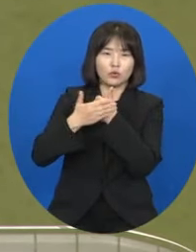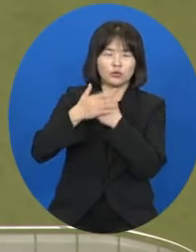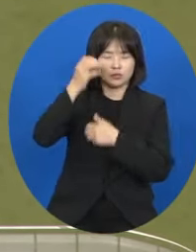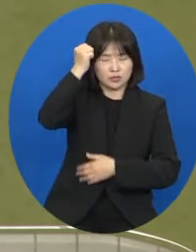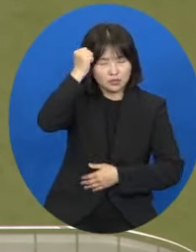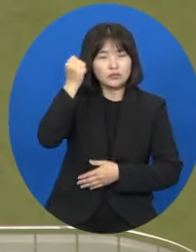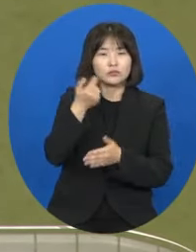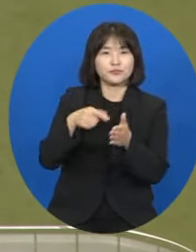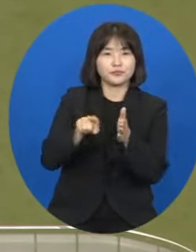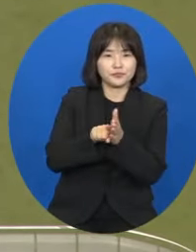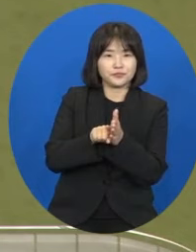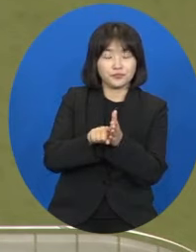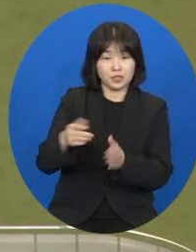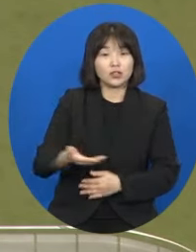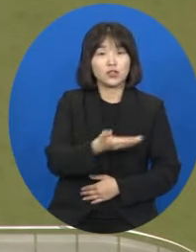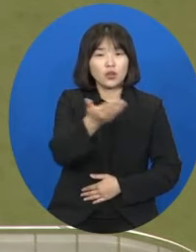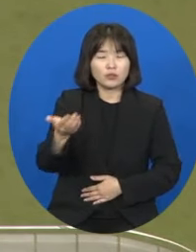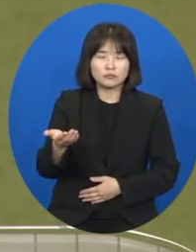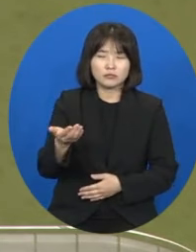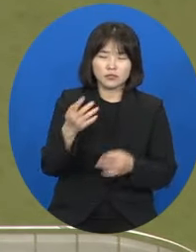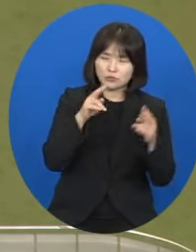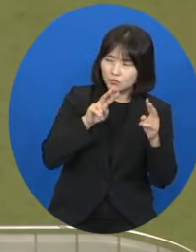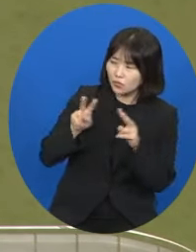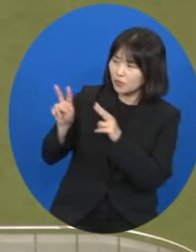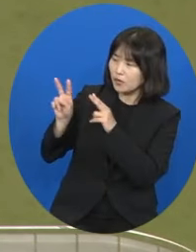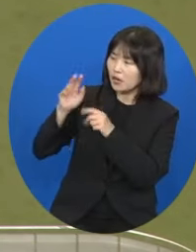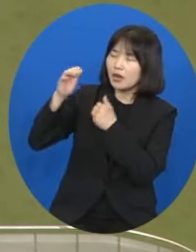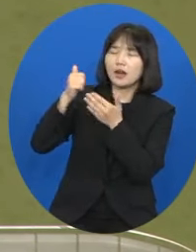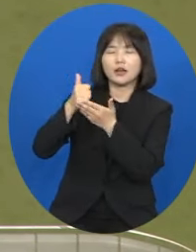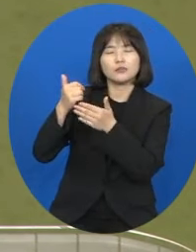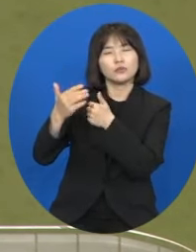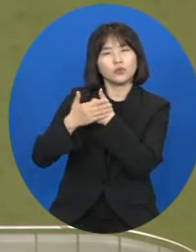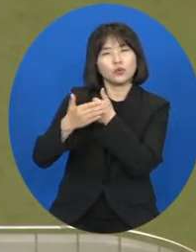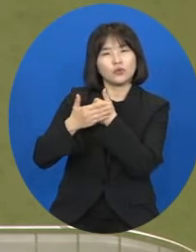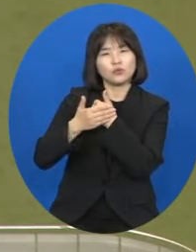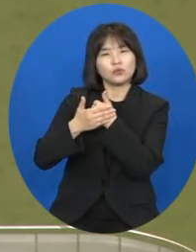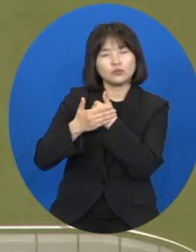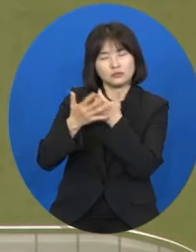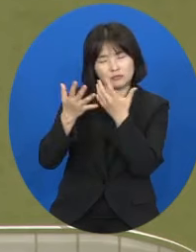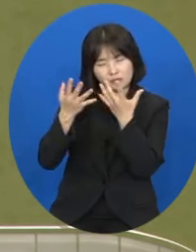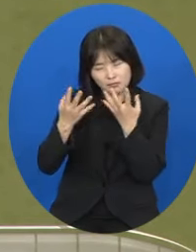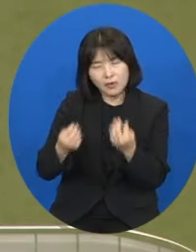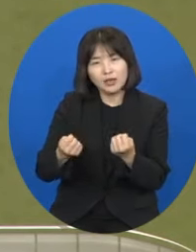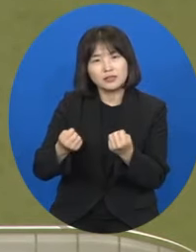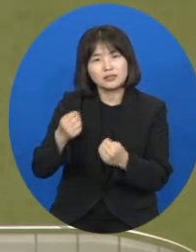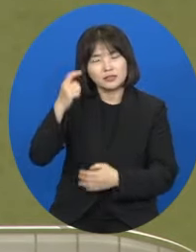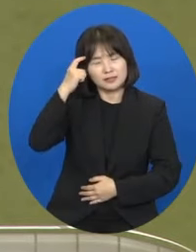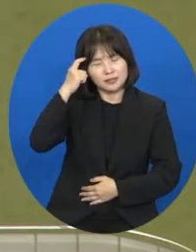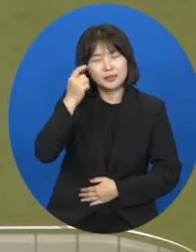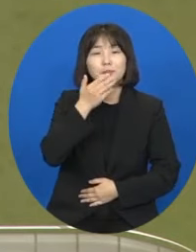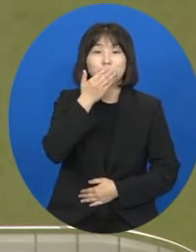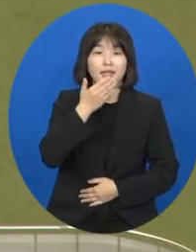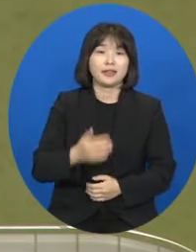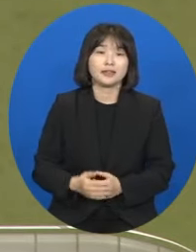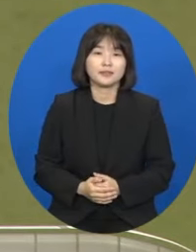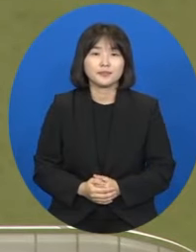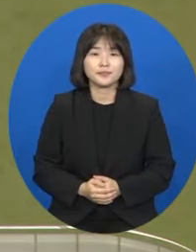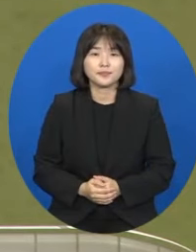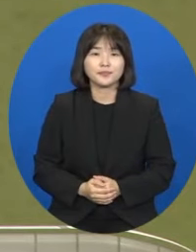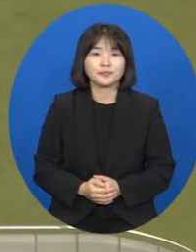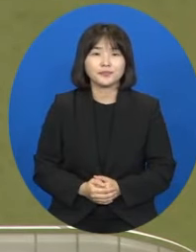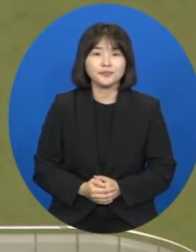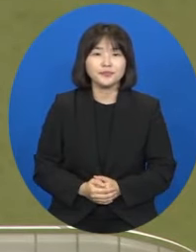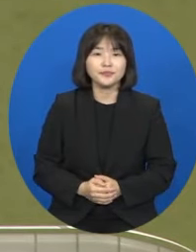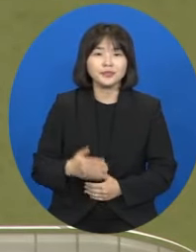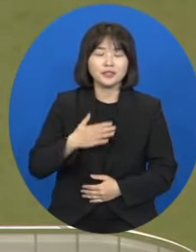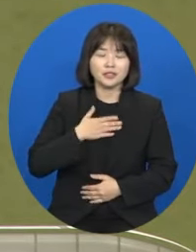아마 여러분에게도 지난 날을 돌아보면 하나님의 도우심이 얼마나 많은지를 아마 생각나게 되실 겁니다.